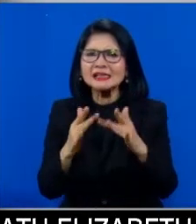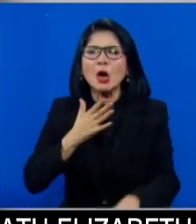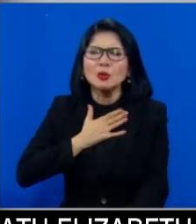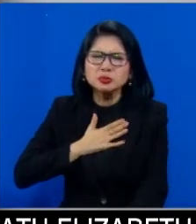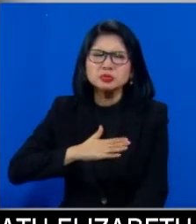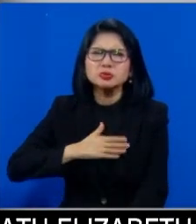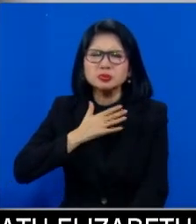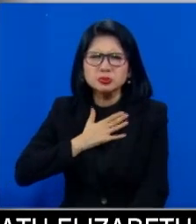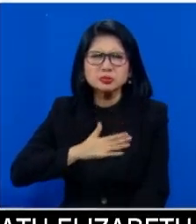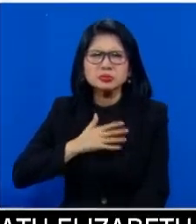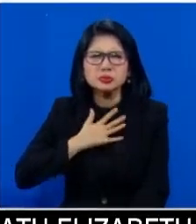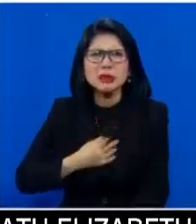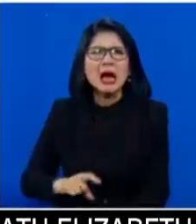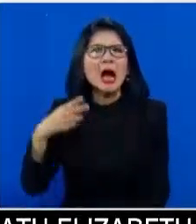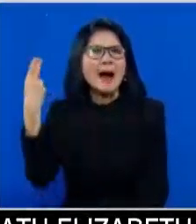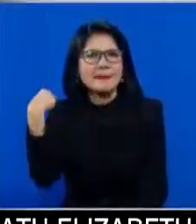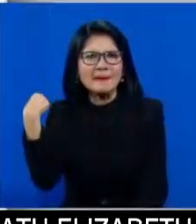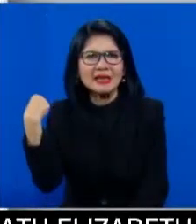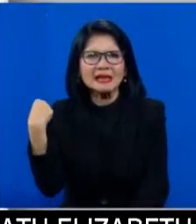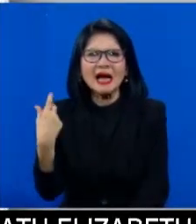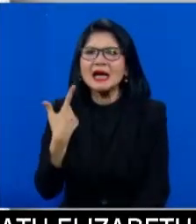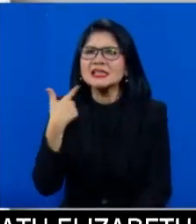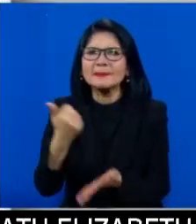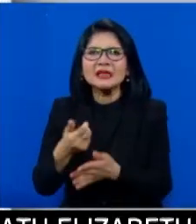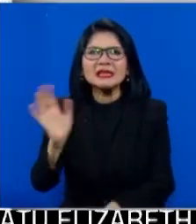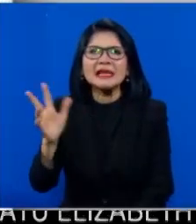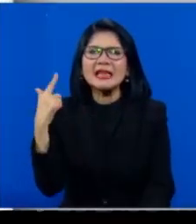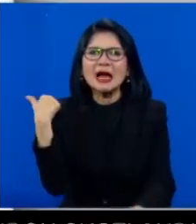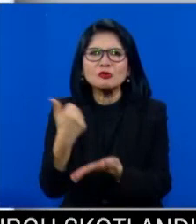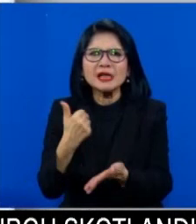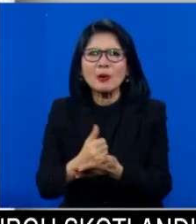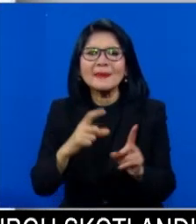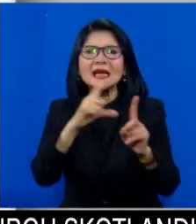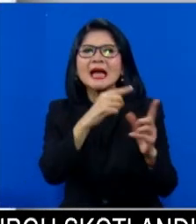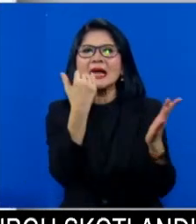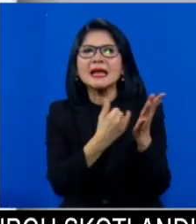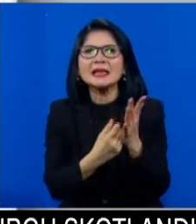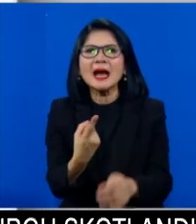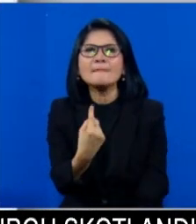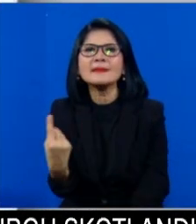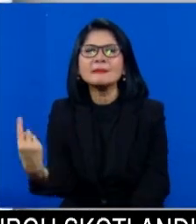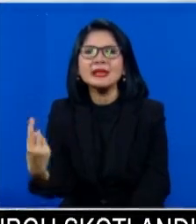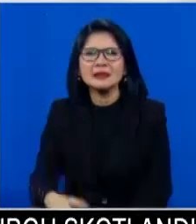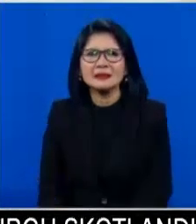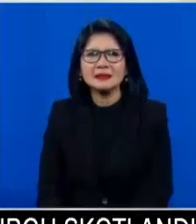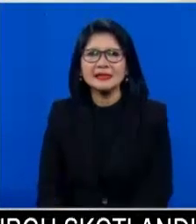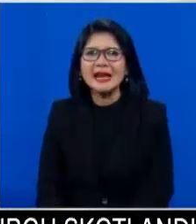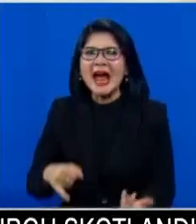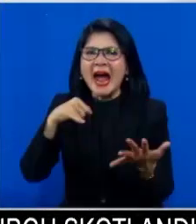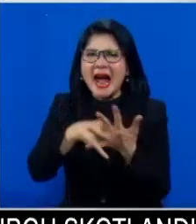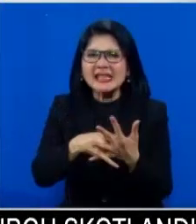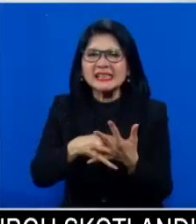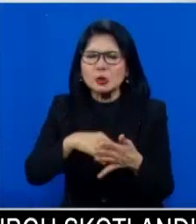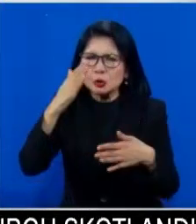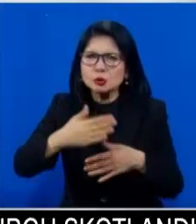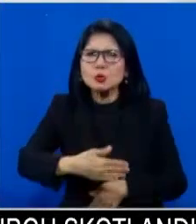keprihatinannya dengan pemerintah yang seakan tidak bertanggung jawab melindungi data pribadi rakyatnya. Aksi hacker Bjorka pun terus